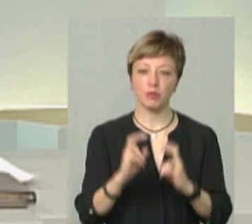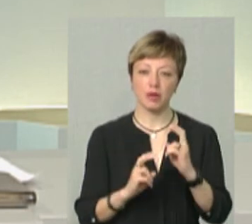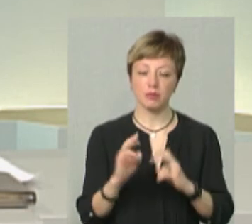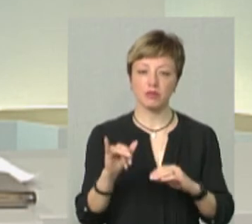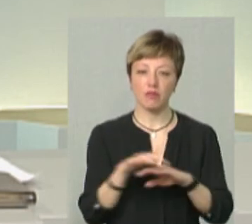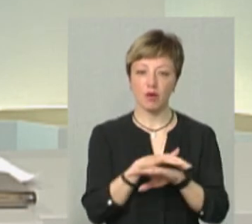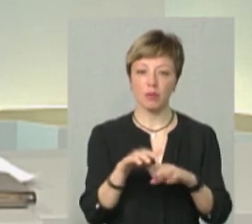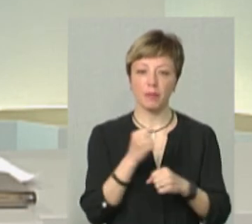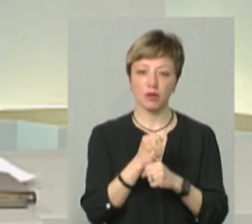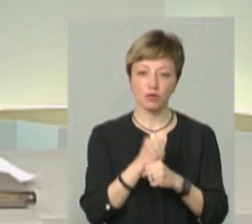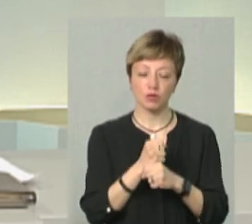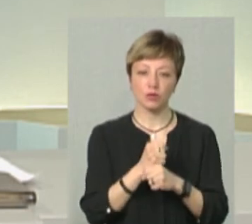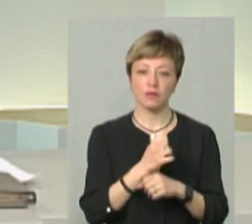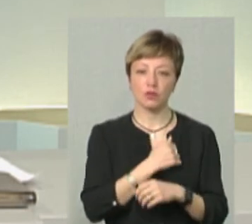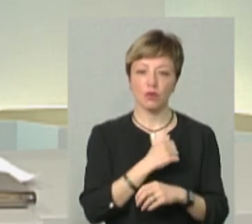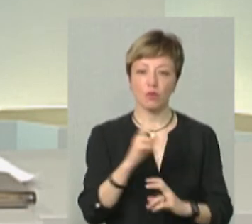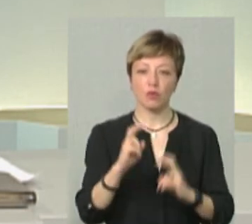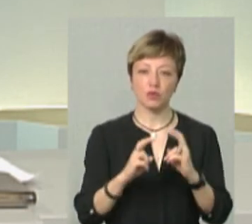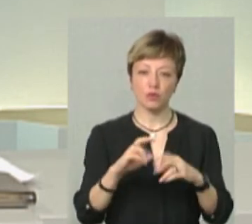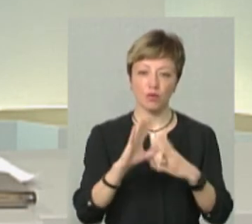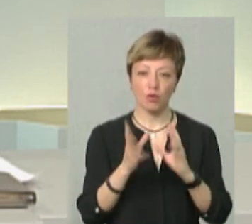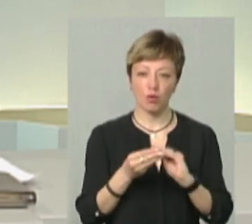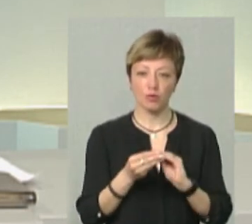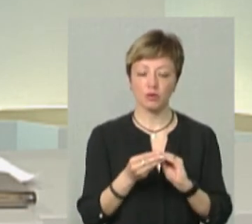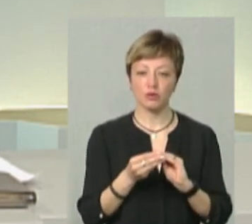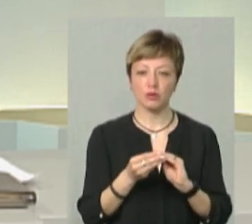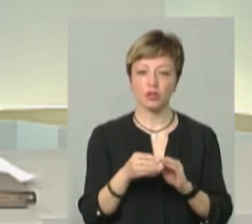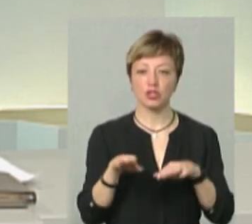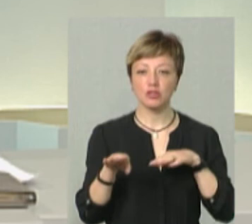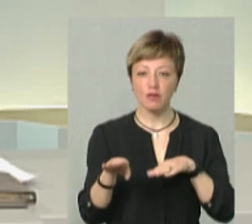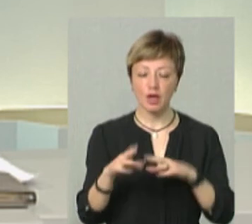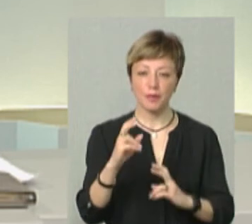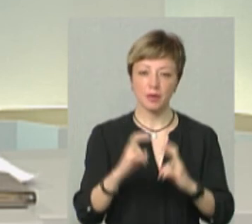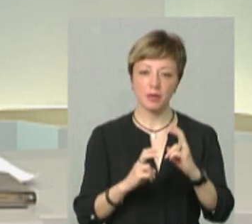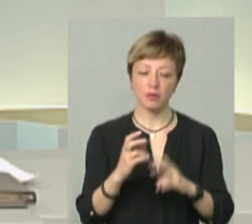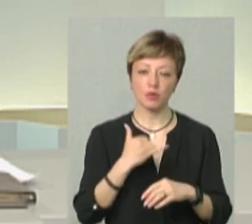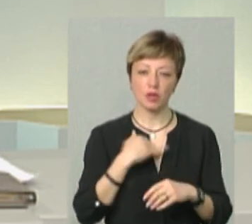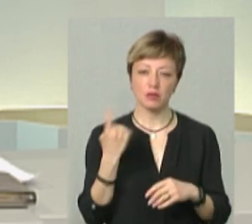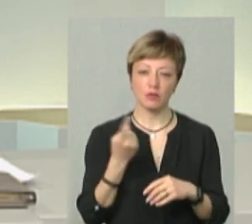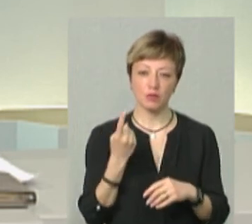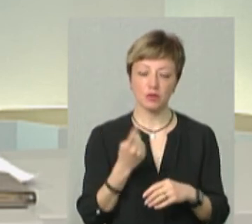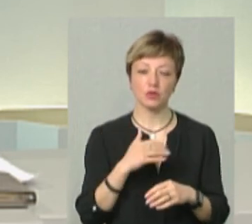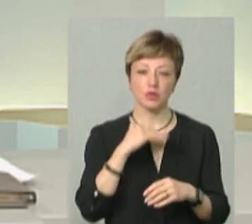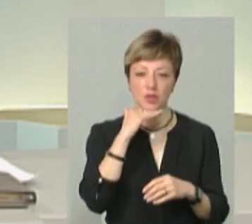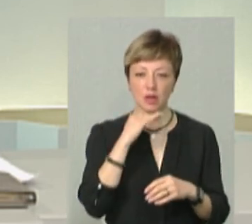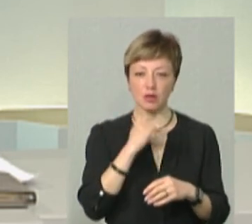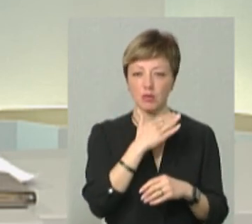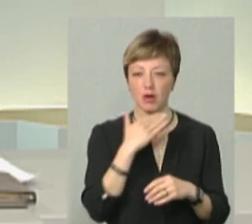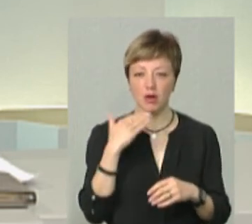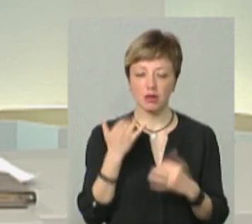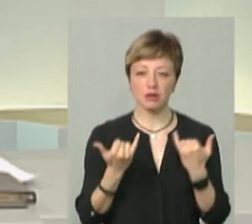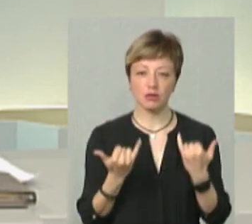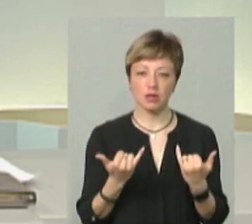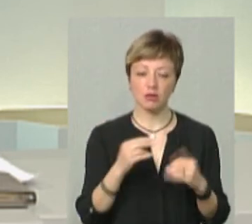підприємства, і фабрики, які працюють, і військово-промислового комплексу, і швейні підприємства, які в нас в області досить достатньо і багато, які